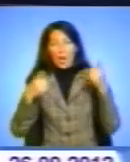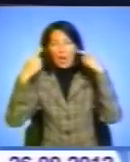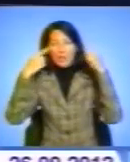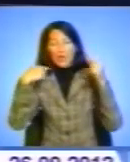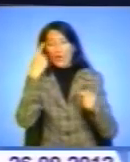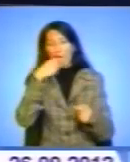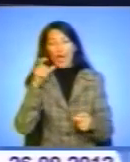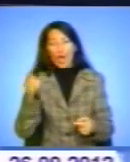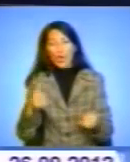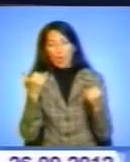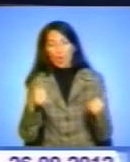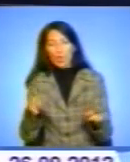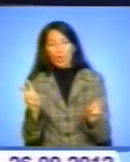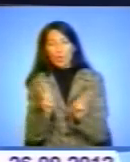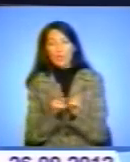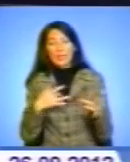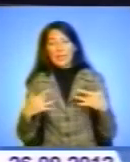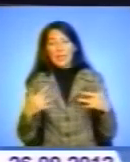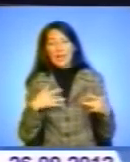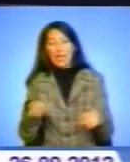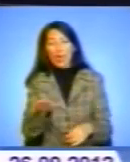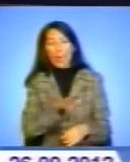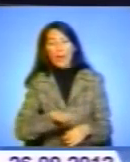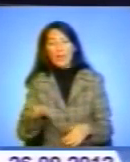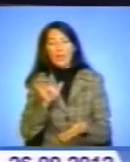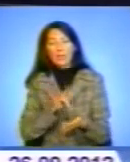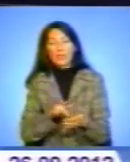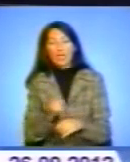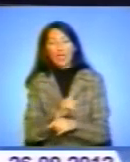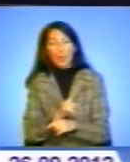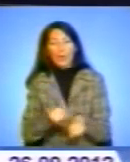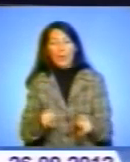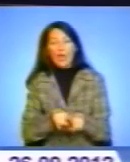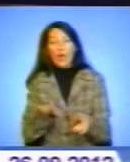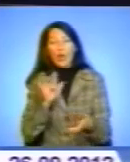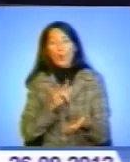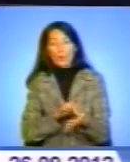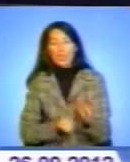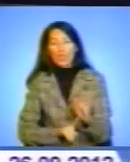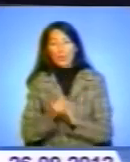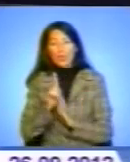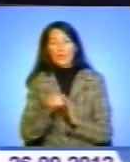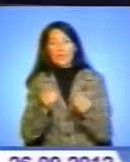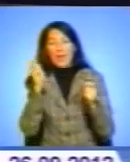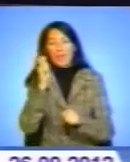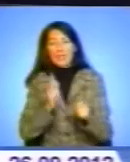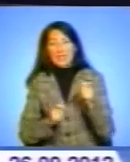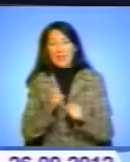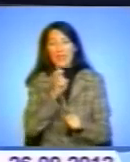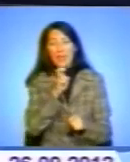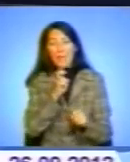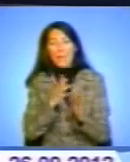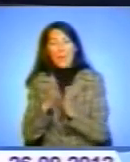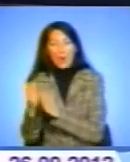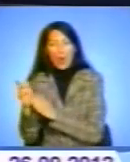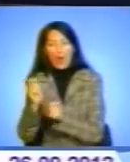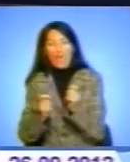сьогодні зустрілися на театральному майдані Тернополя. Так у місті розпочався фестиваль «Бібліофест-2». Він